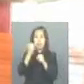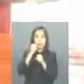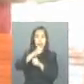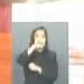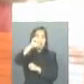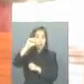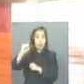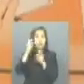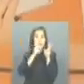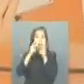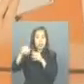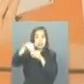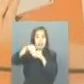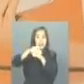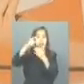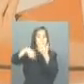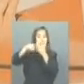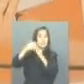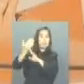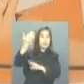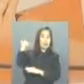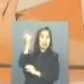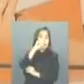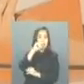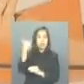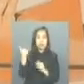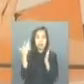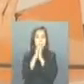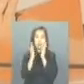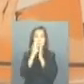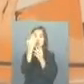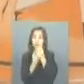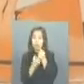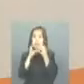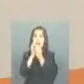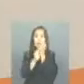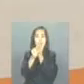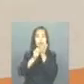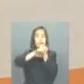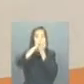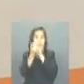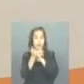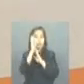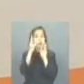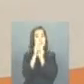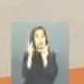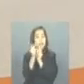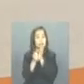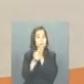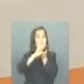การเลือกตั้งครั้งที่ผ่านมารวมทั้งหนังสือคู่มือการปฏิรูปประเทศไทยจากข้อเสนอของคณะกรรมการปฏิรูปด้วย